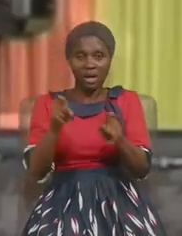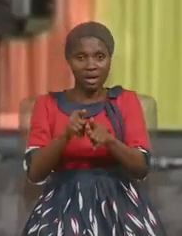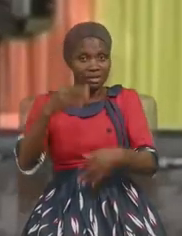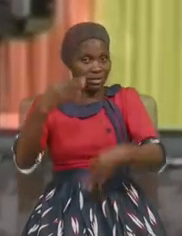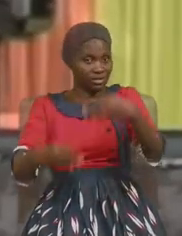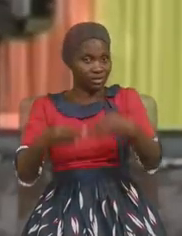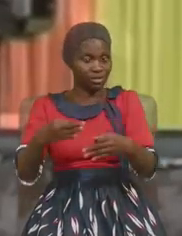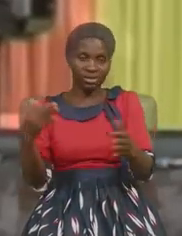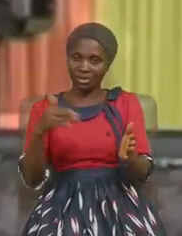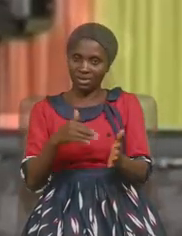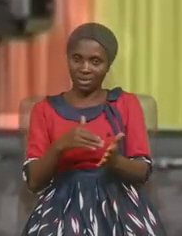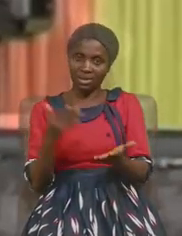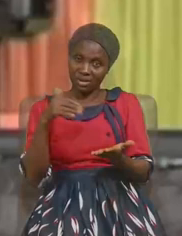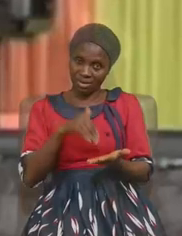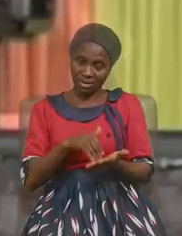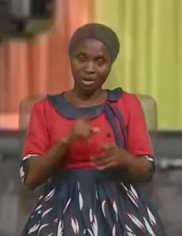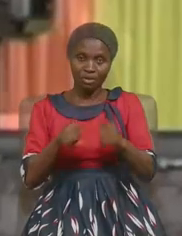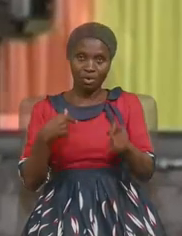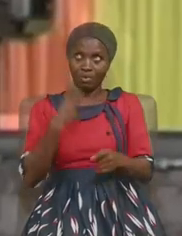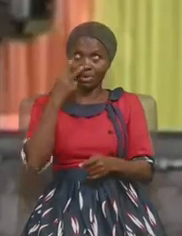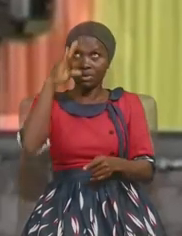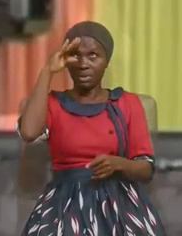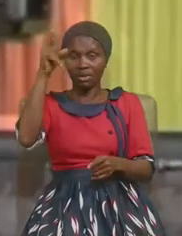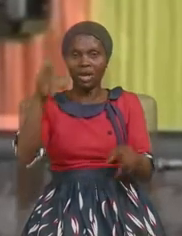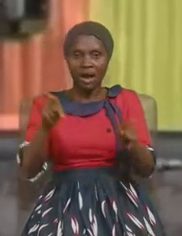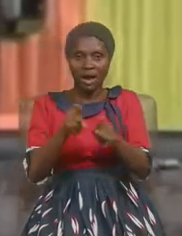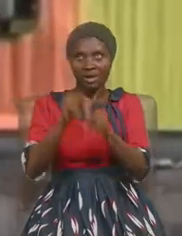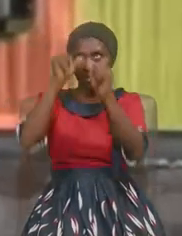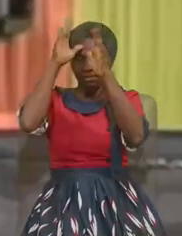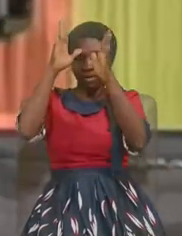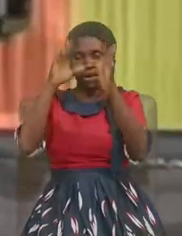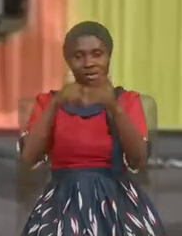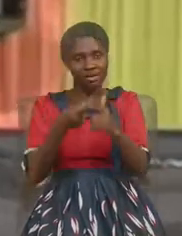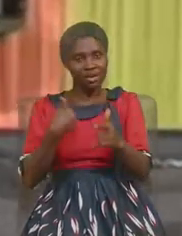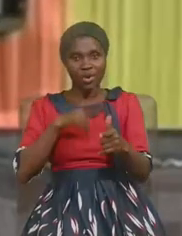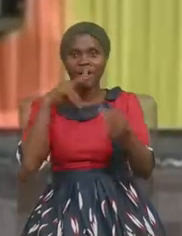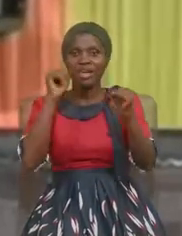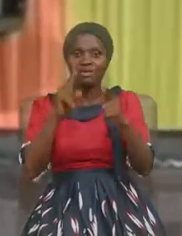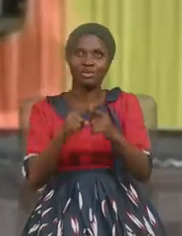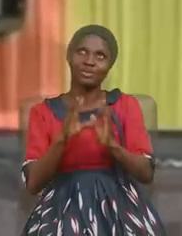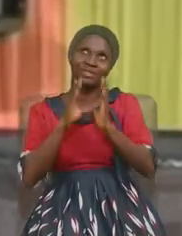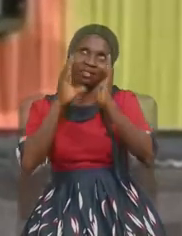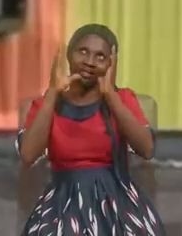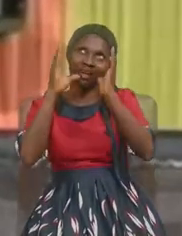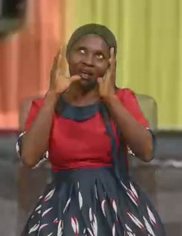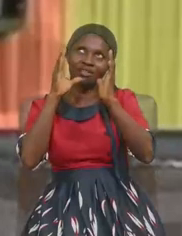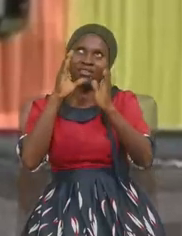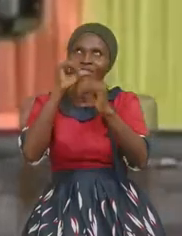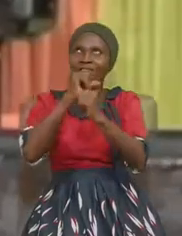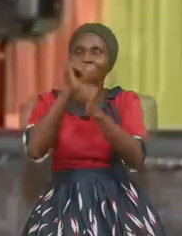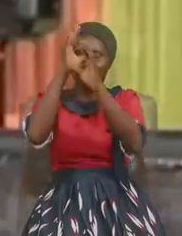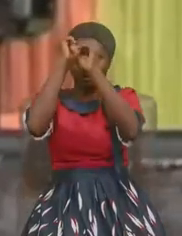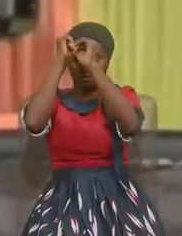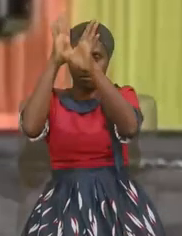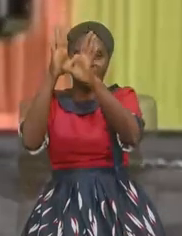le voyez comme père et vous pourrez dire Abba Père. Voyez le verset 17, il est